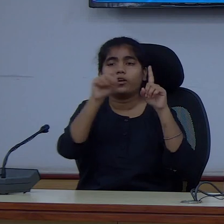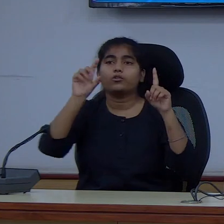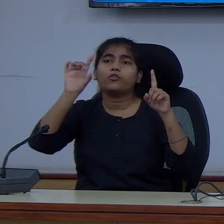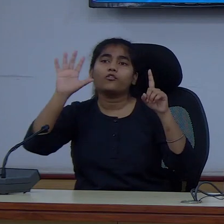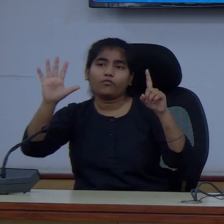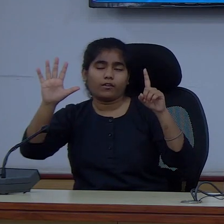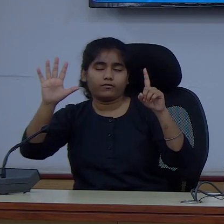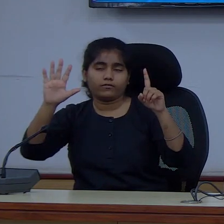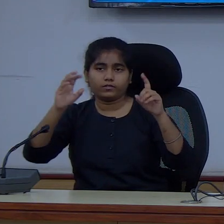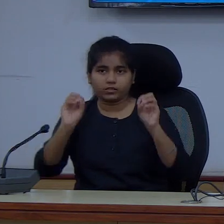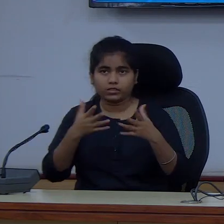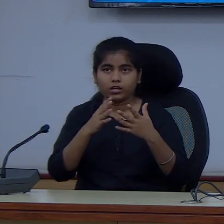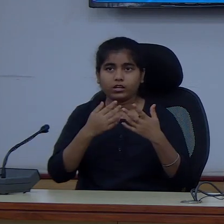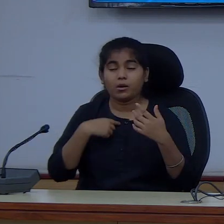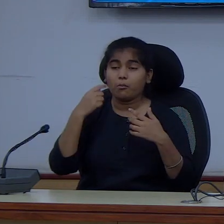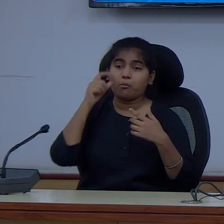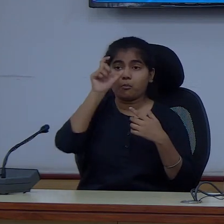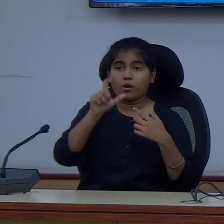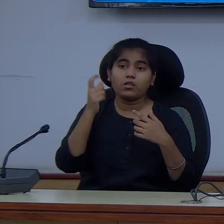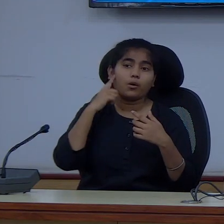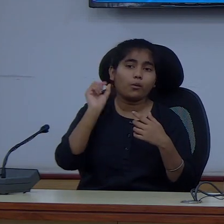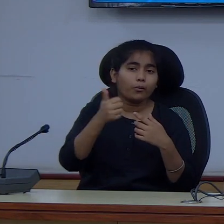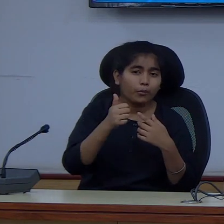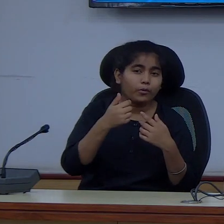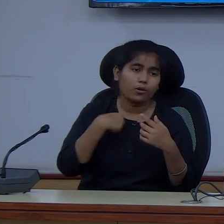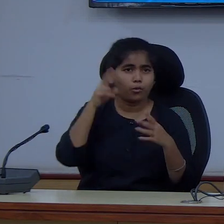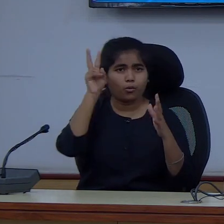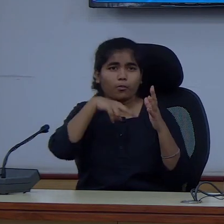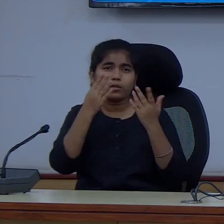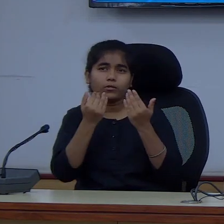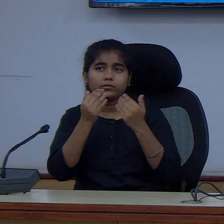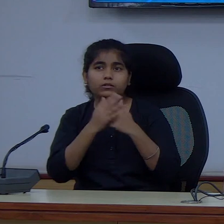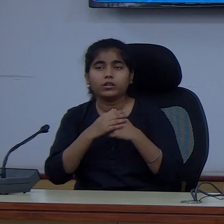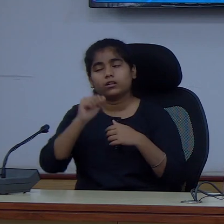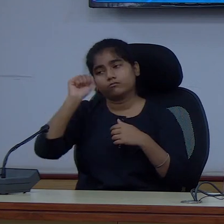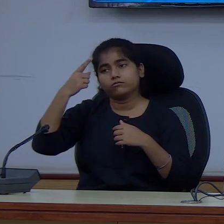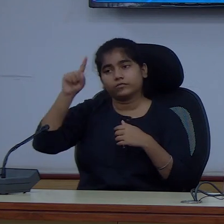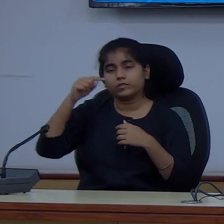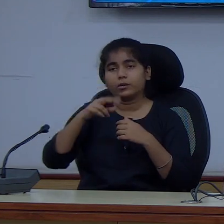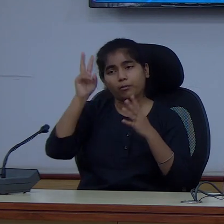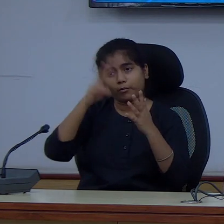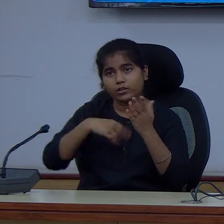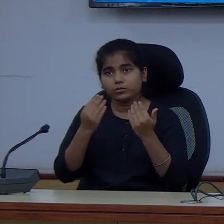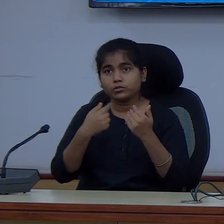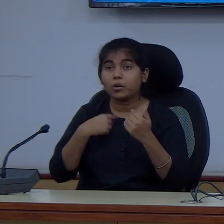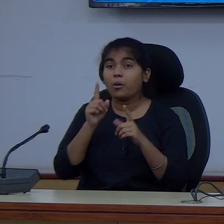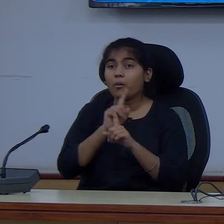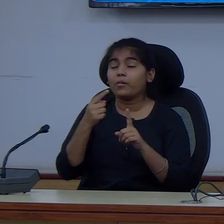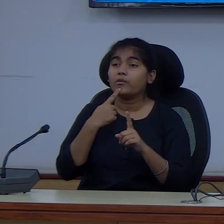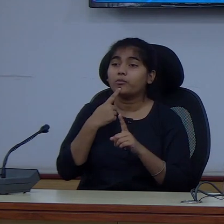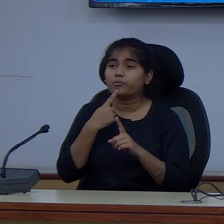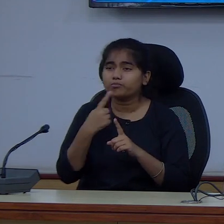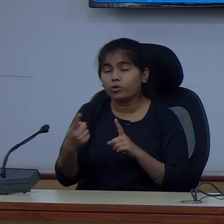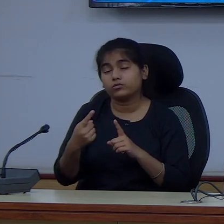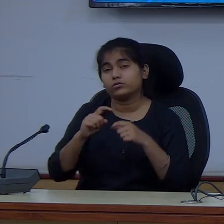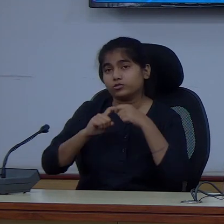अवेलेबल हैं। क्लास 1-5 से हमने अभी शुरू किया है। अब आप कहेंगे कि जो सुन नहीं सकता वो पढ़ तो सकता